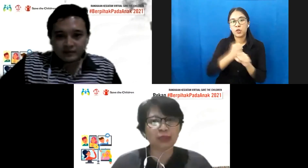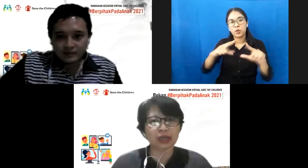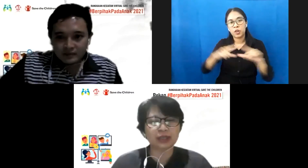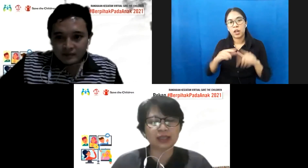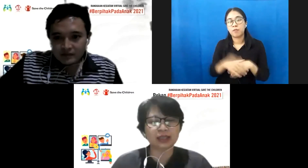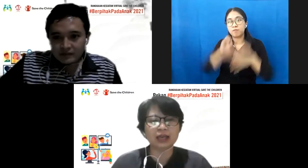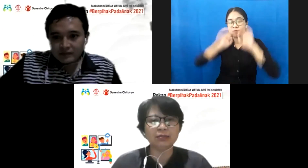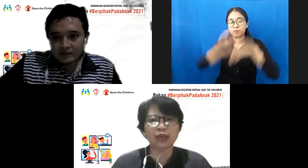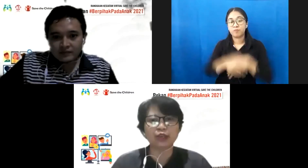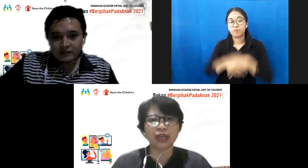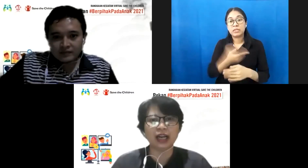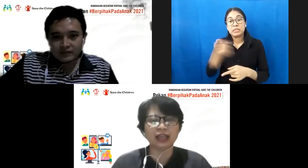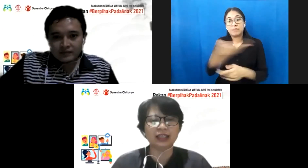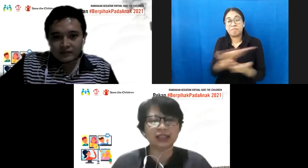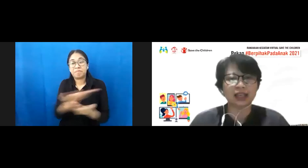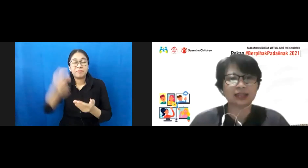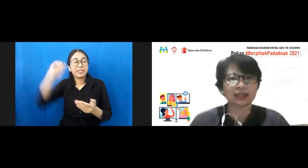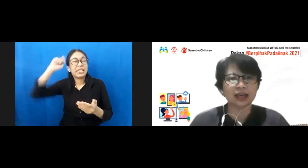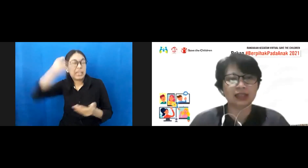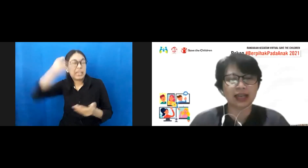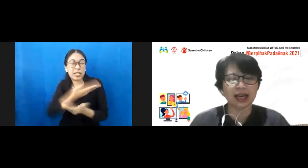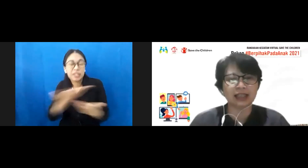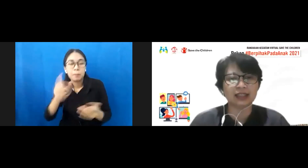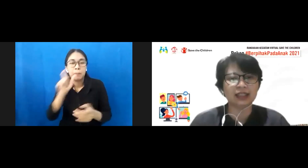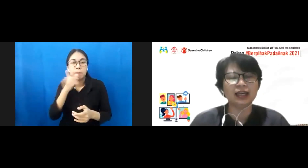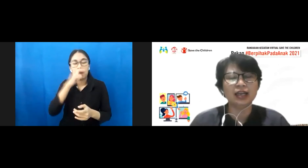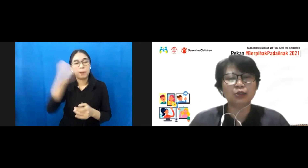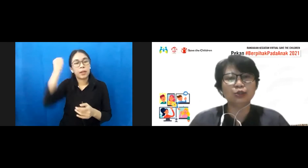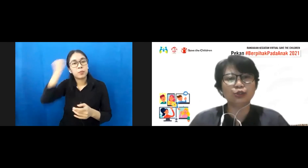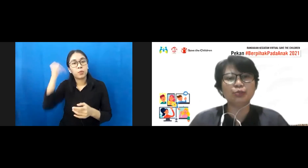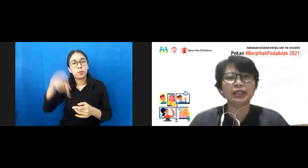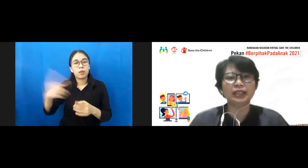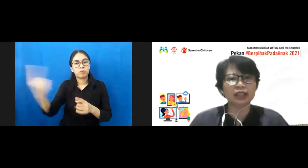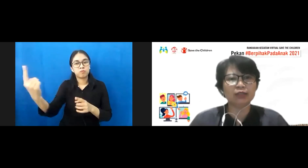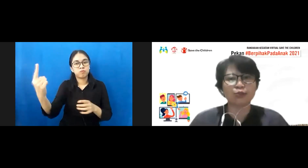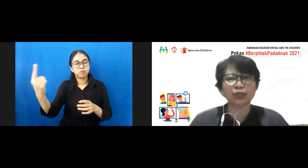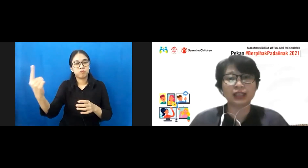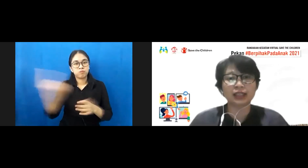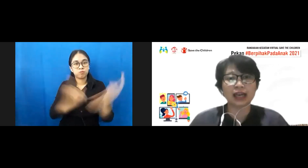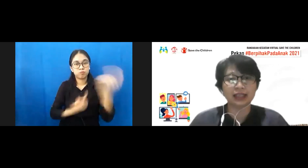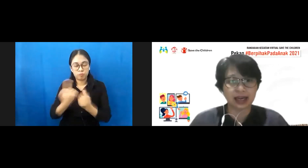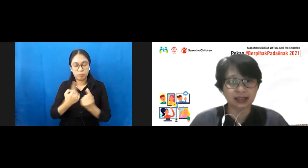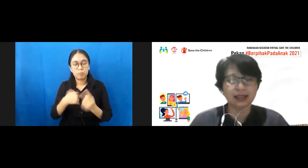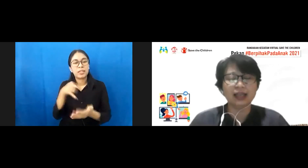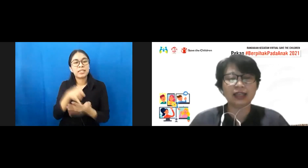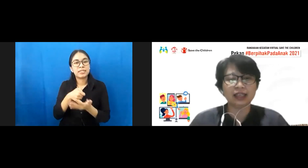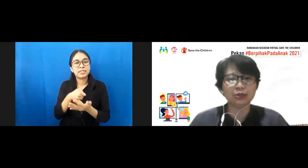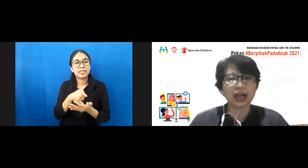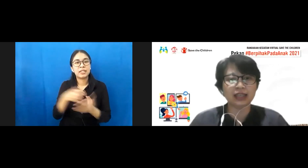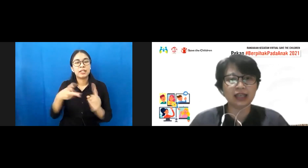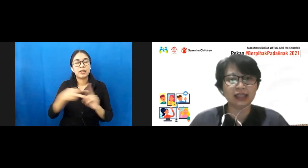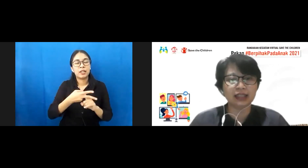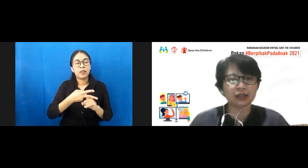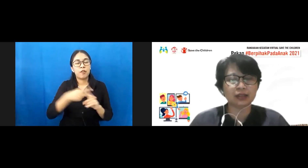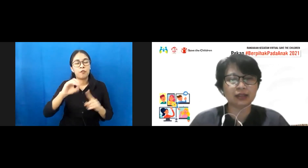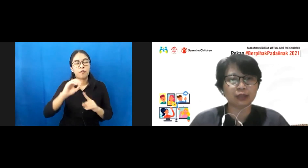juga untuk para peserta, Bapak Ibu yang hadir di kelas siang hari ini, untuk mengisi formulir kehadiran. Linknya sudah